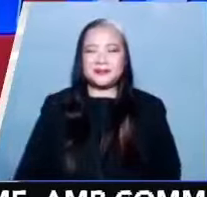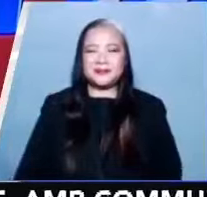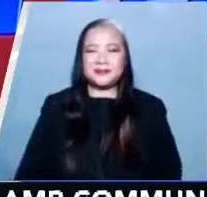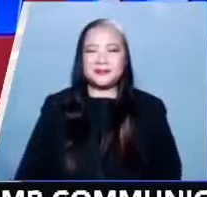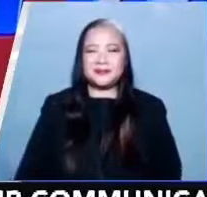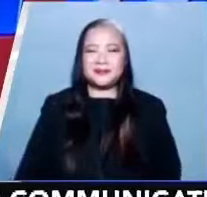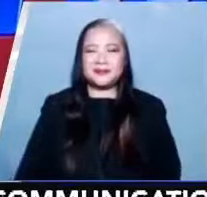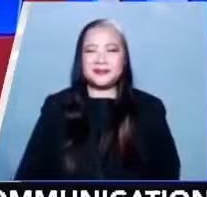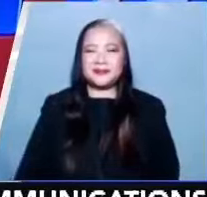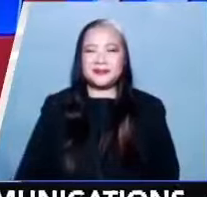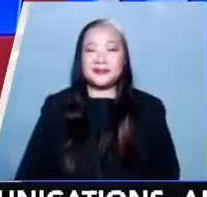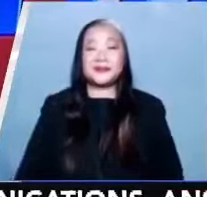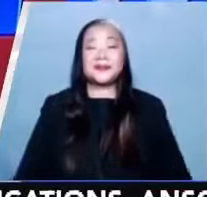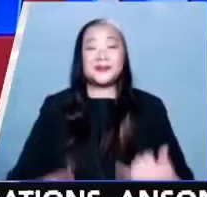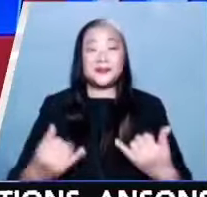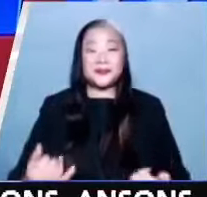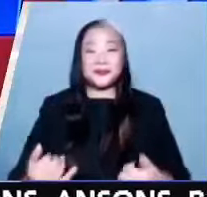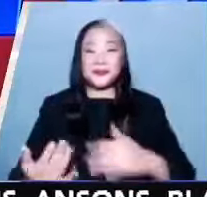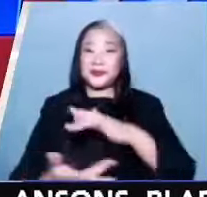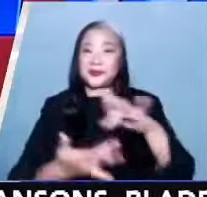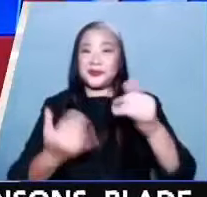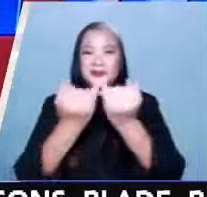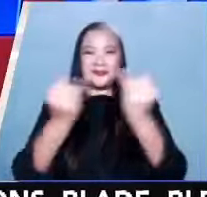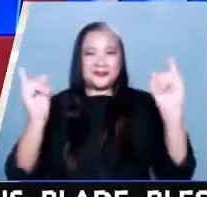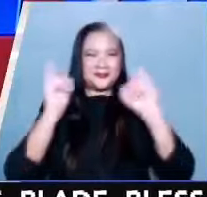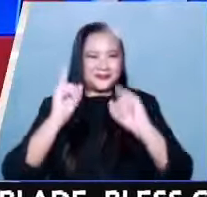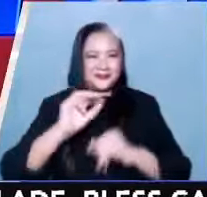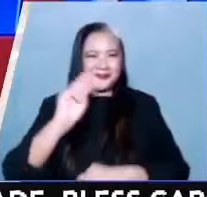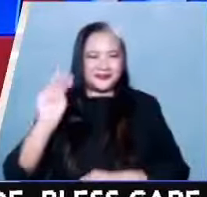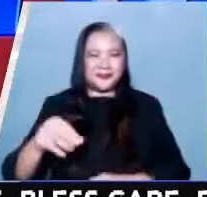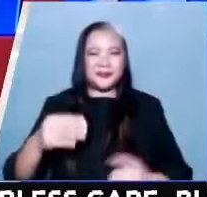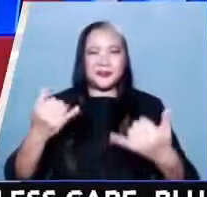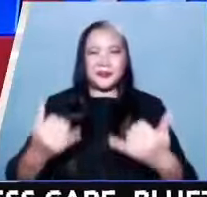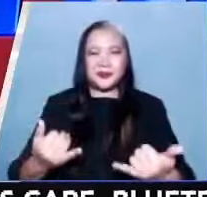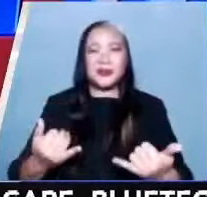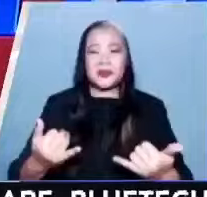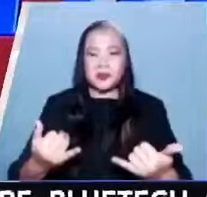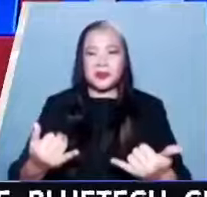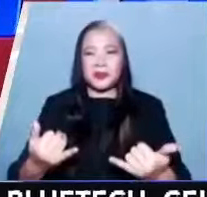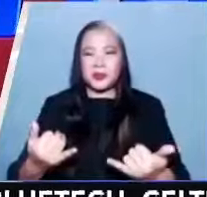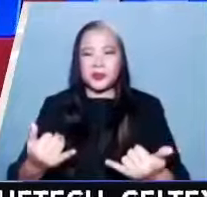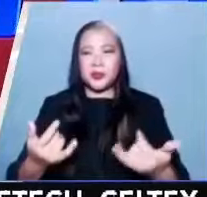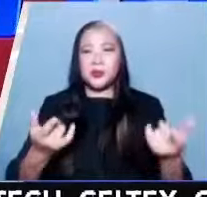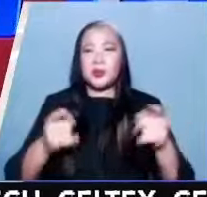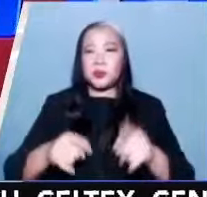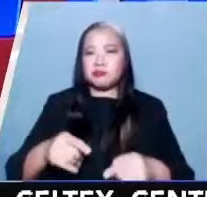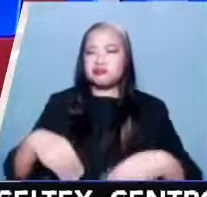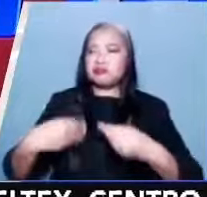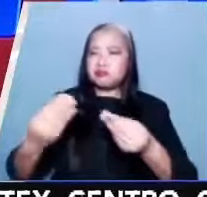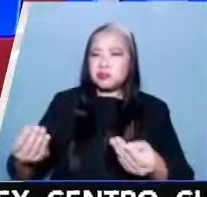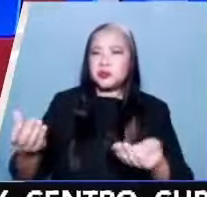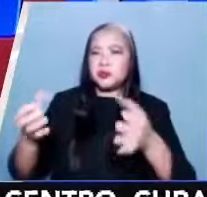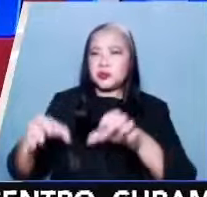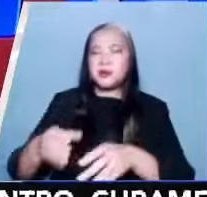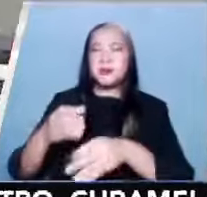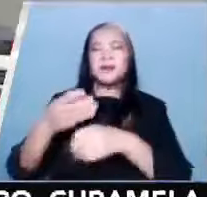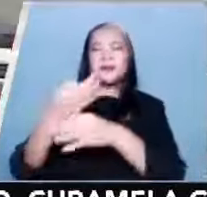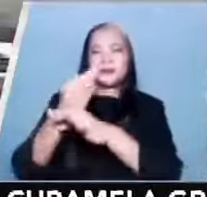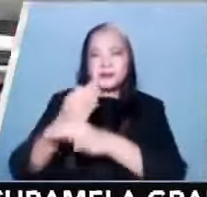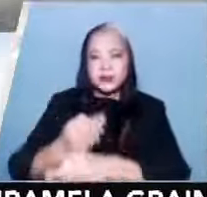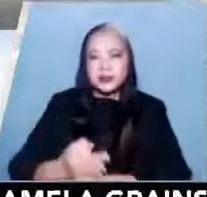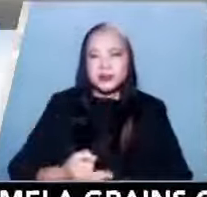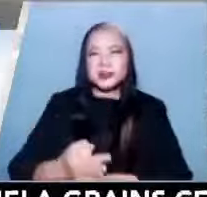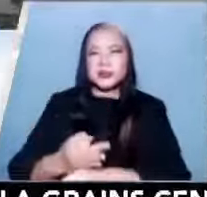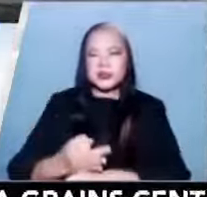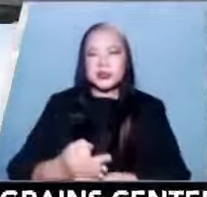mga papasyal po sa Intramuros sa Maynila, magpapatupad ng road closure roon para bigyang-daan ang pag-aayos ng spaghetti wires.